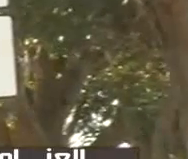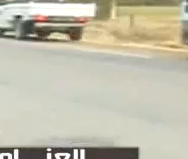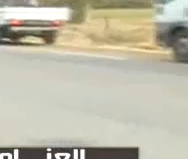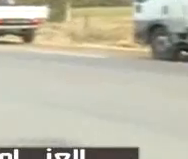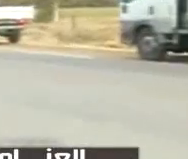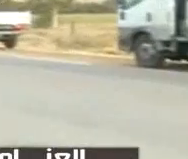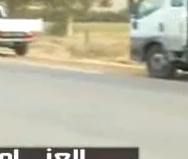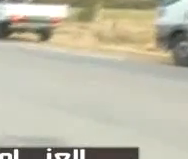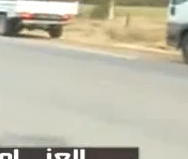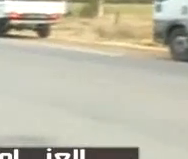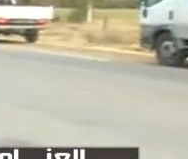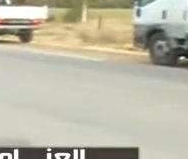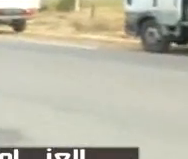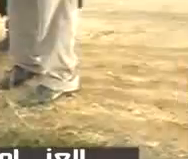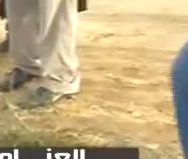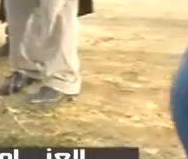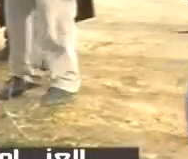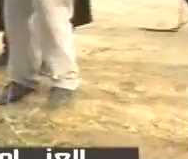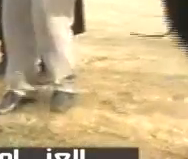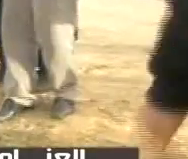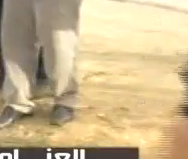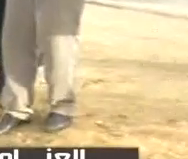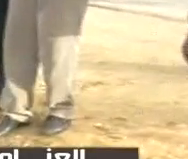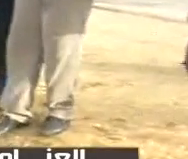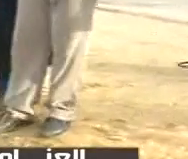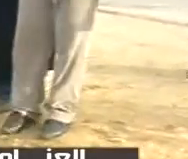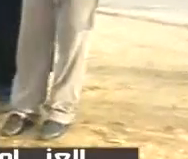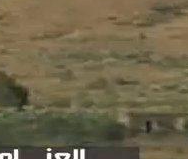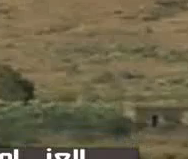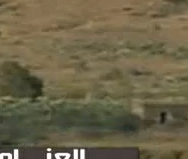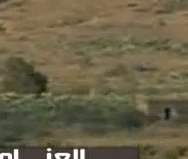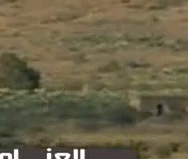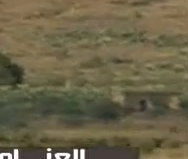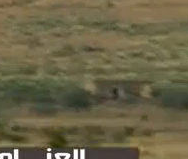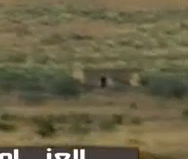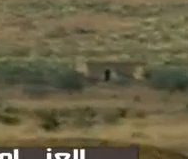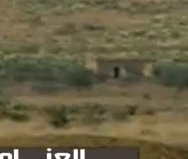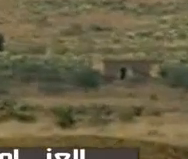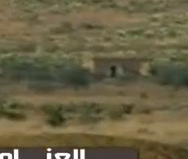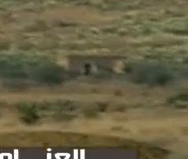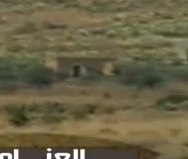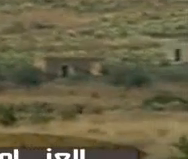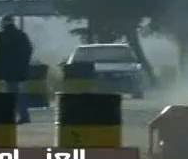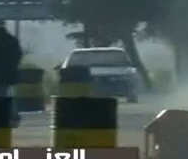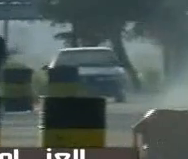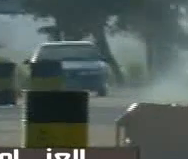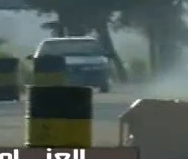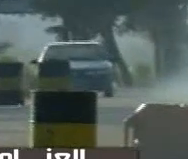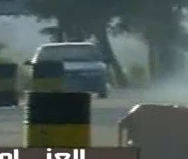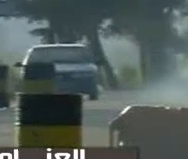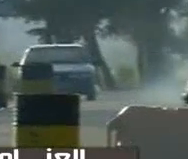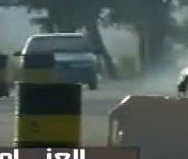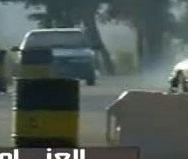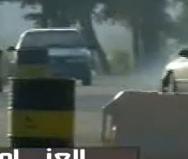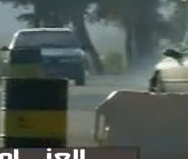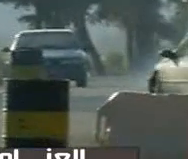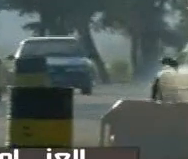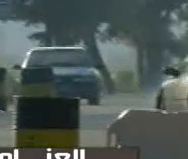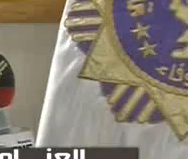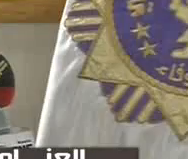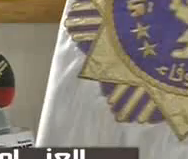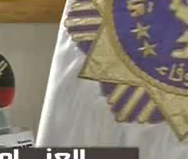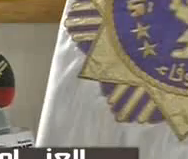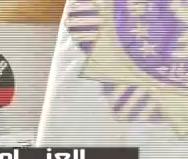استشهاد 4 من عناصر الحرس الوطني في هجوم إرهابي بمدينة بولعابة من القصرين، ووزارة الداخلية تؤكد عزمها مكافحة